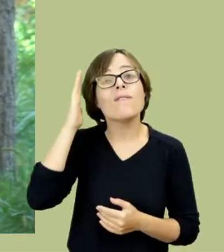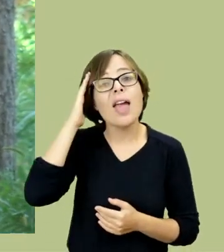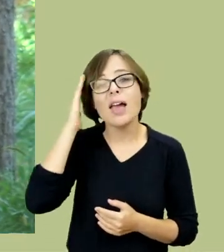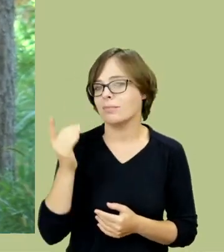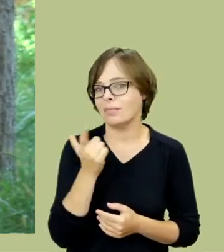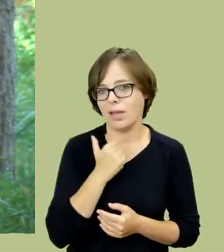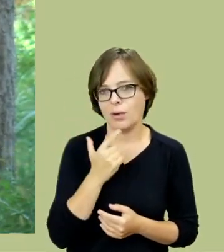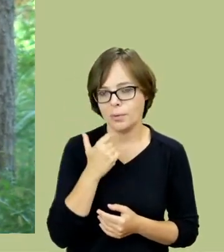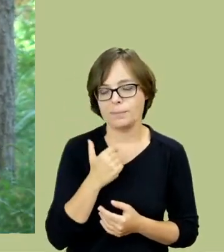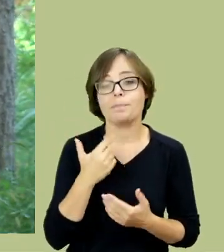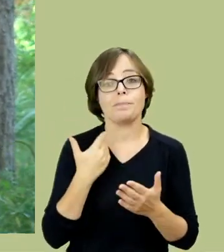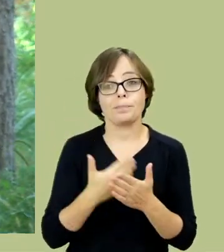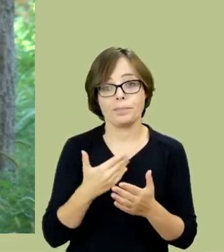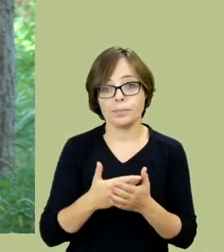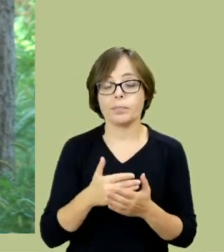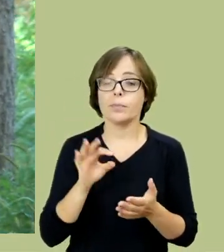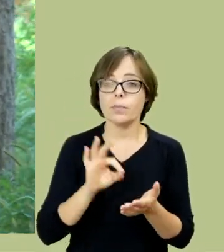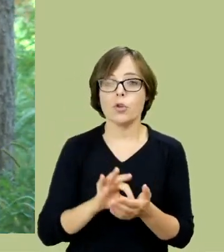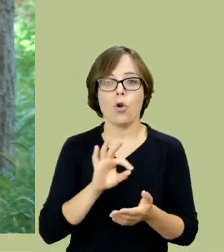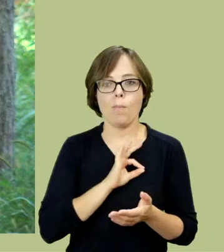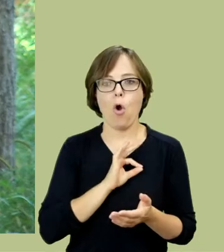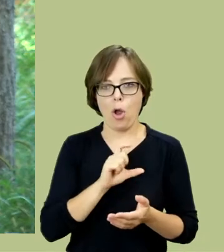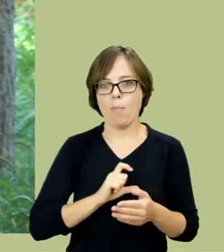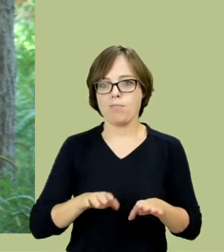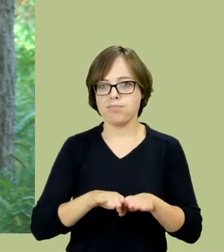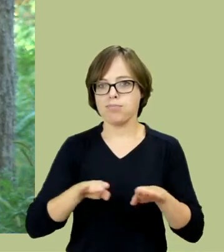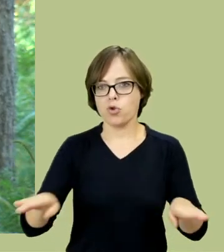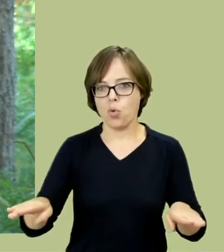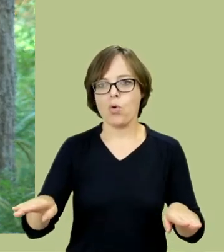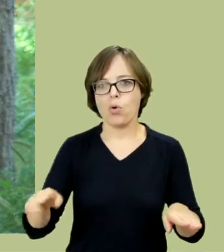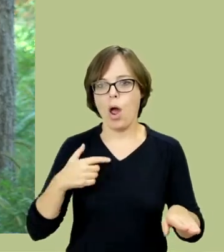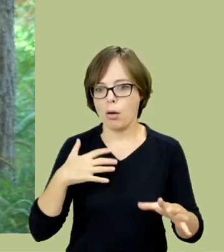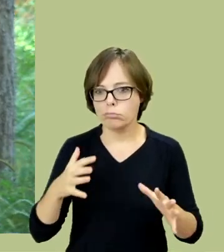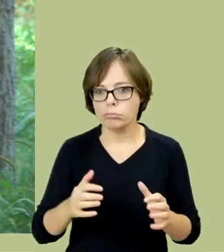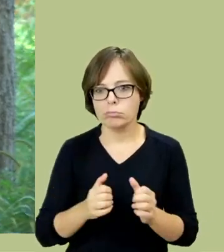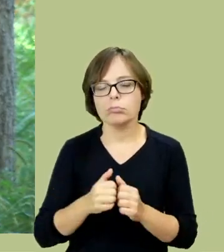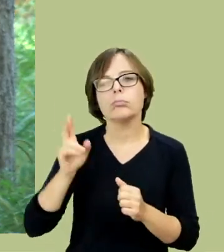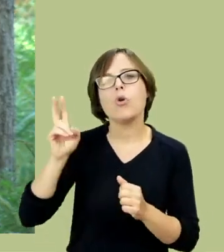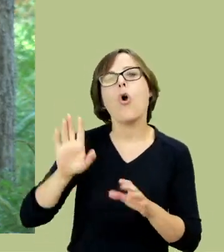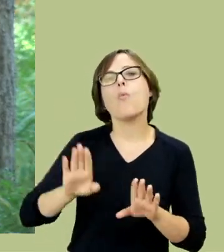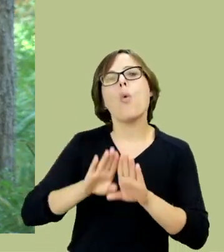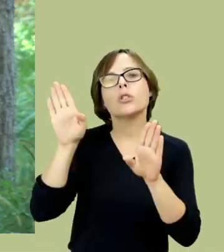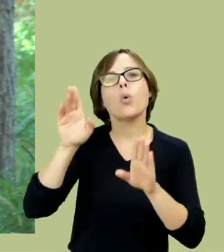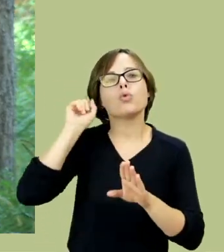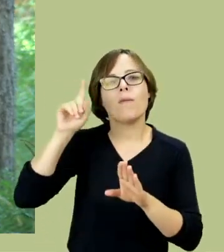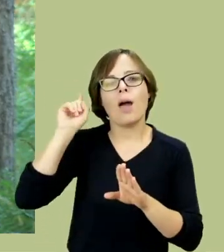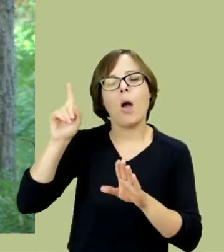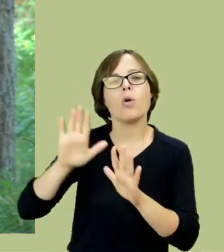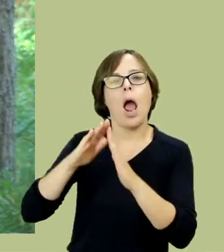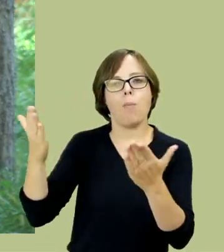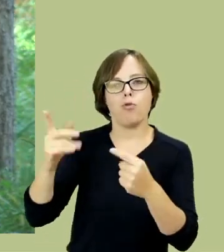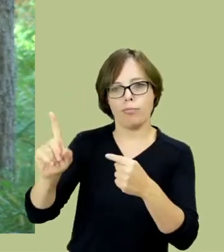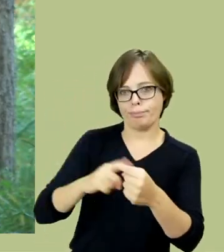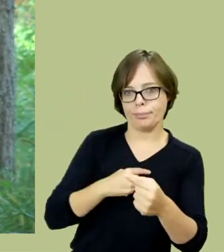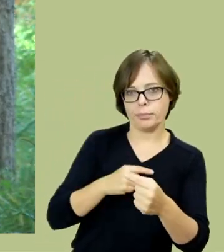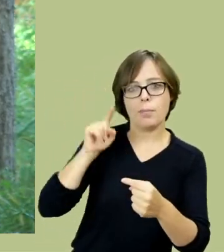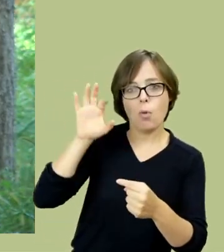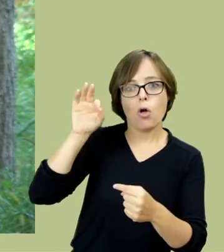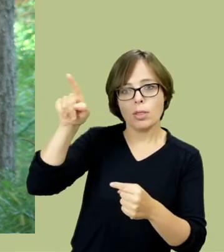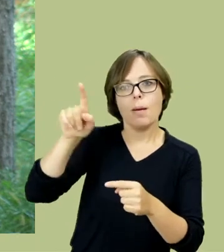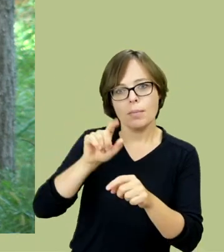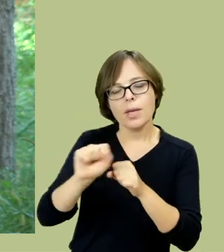na moim biurku redaktorskim wylądował album przysłany mi przez Muzeum z Suwałk, bo tam jest też Muzeum imienia